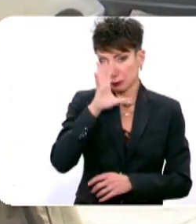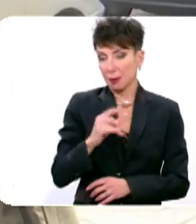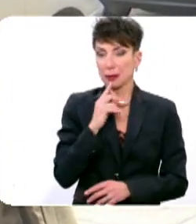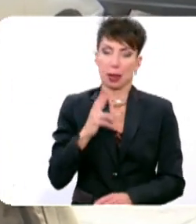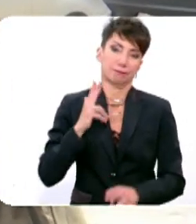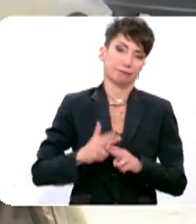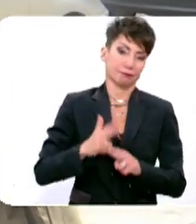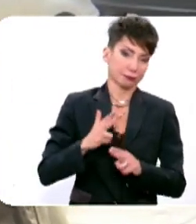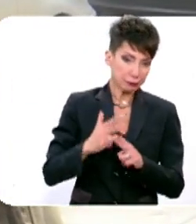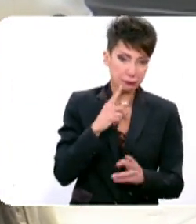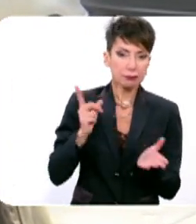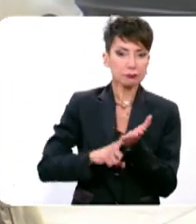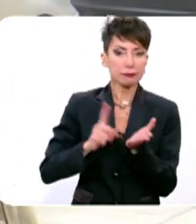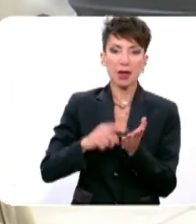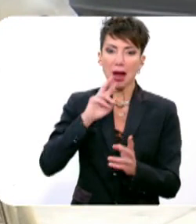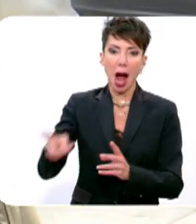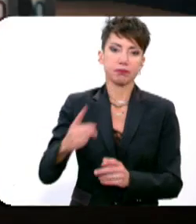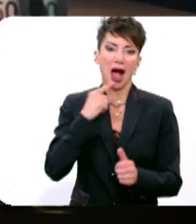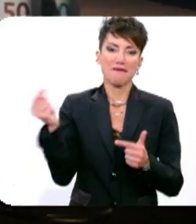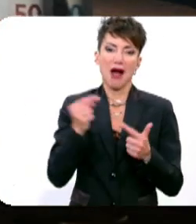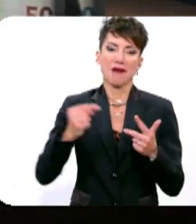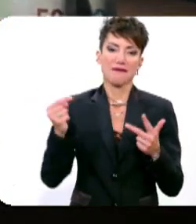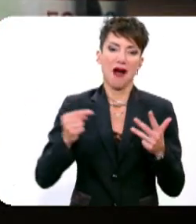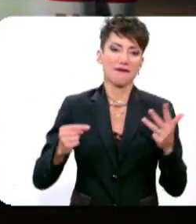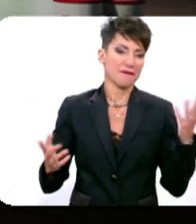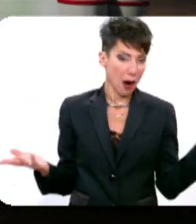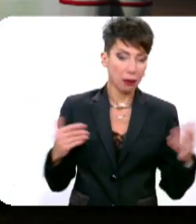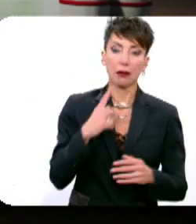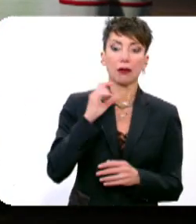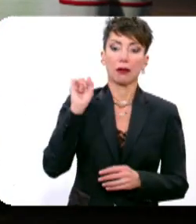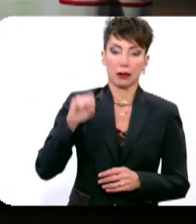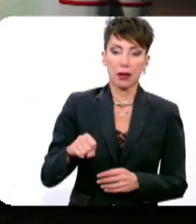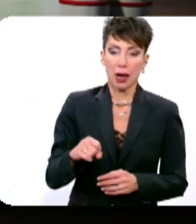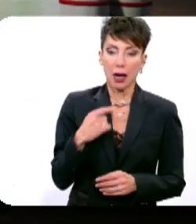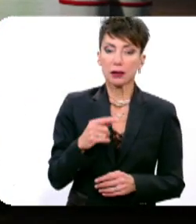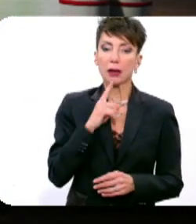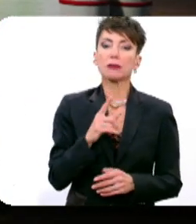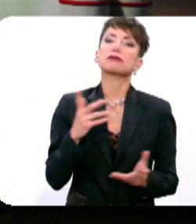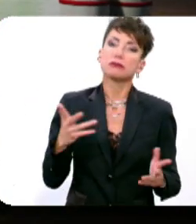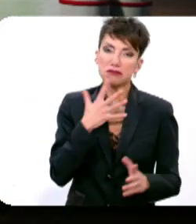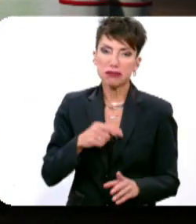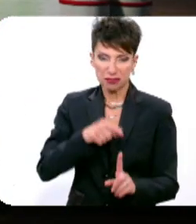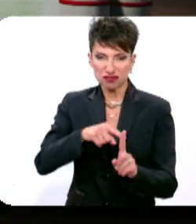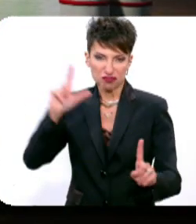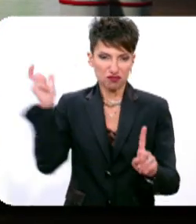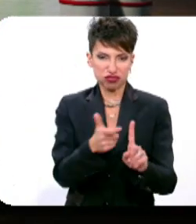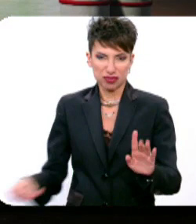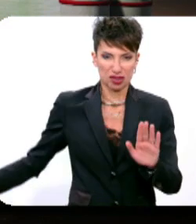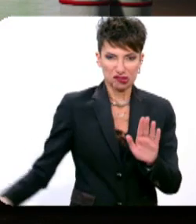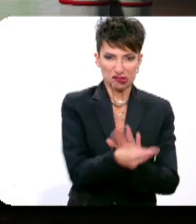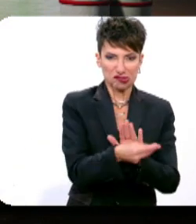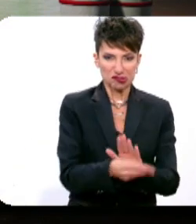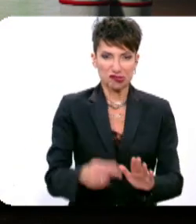Θα προσπαθήσουμε να απαντήσουμε σε όλες τις κατηγορίες μία προς μία. Σε βάρος του ασκήθηκε ποινική δίωξη για δωροληψία κατ' επάγγελμα και κατά συνήθεια σε